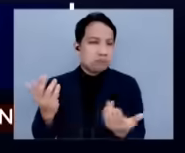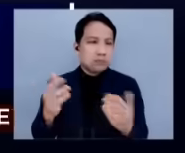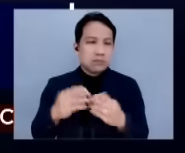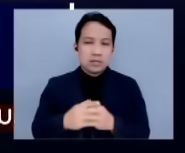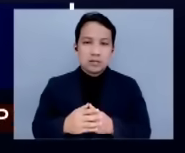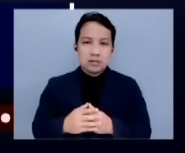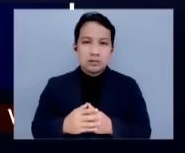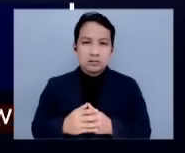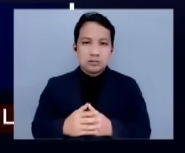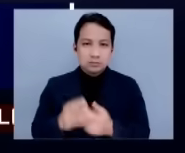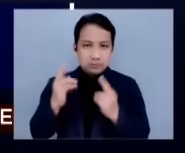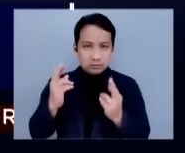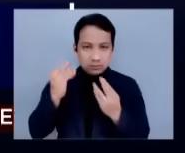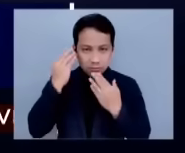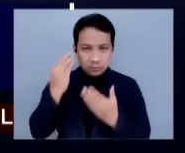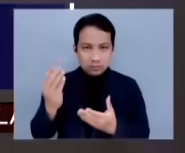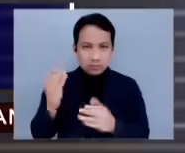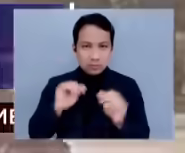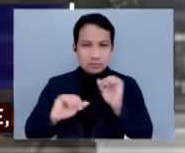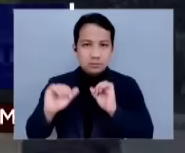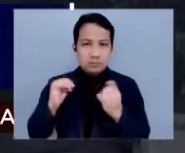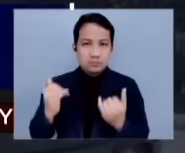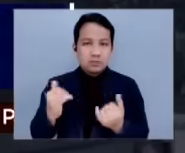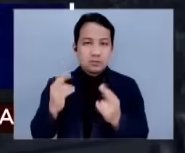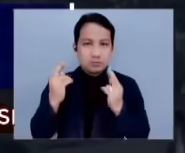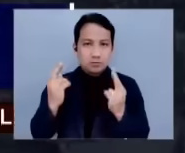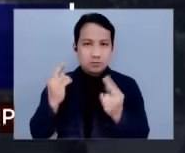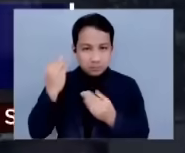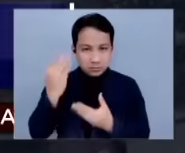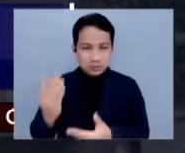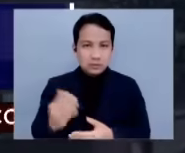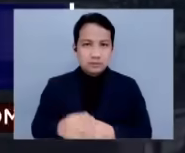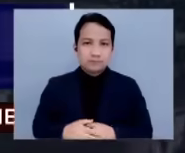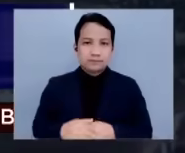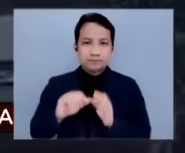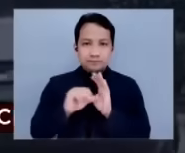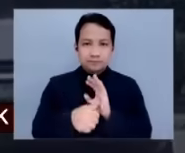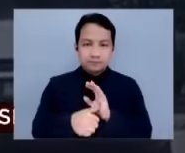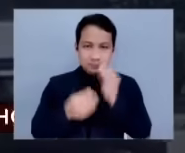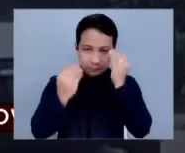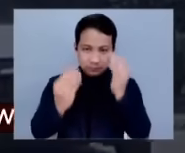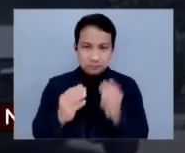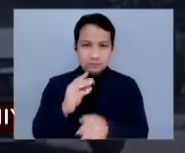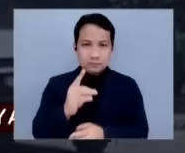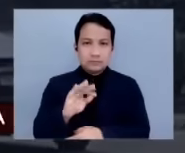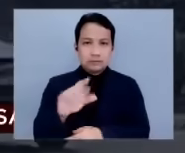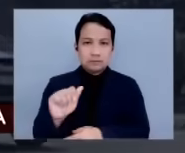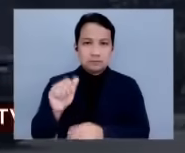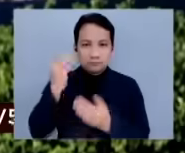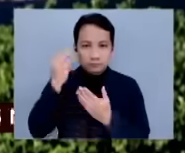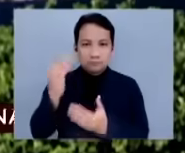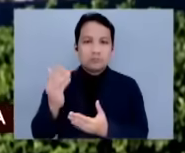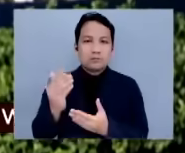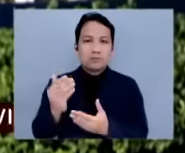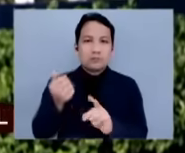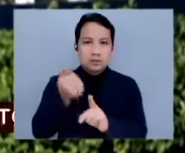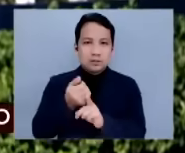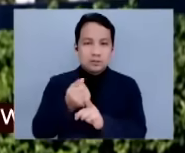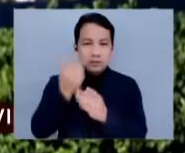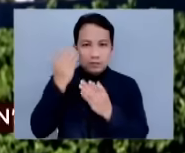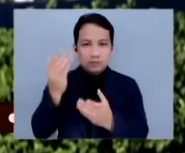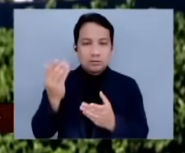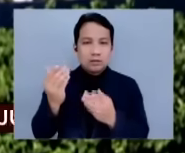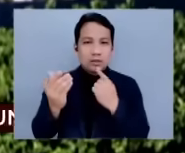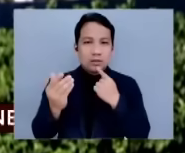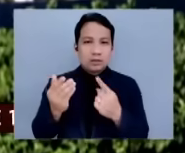Sana maaksyonan agad ito. Mariing kinundi na ng Department of Foreign Affairs ang pag-atake. Tiniyak naman ng